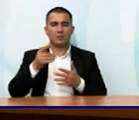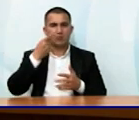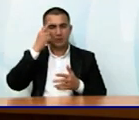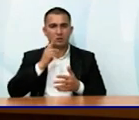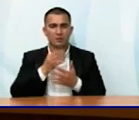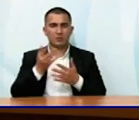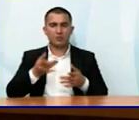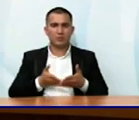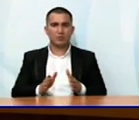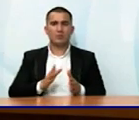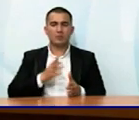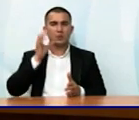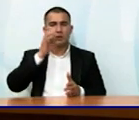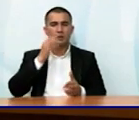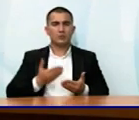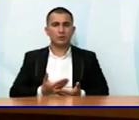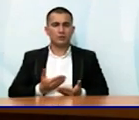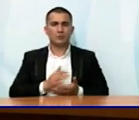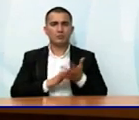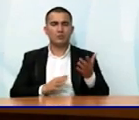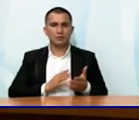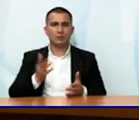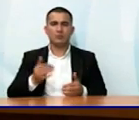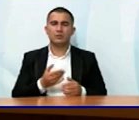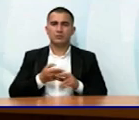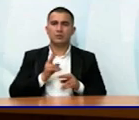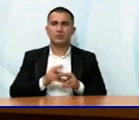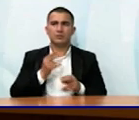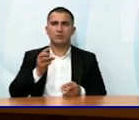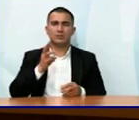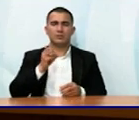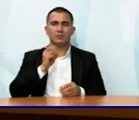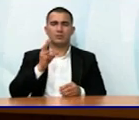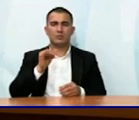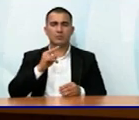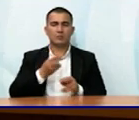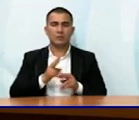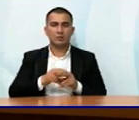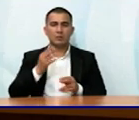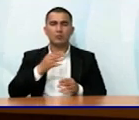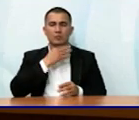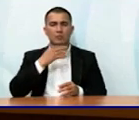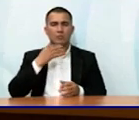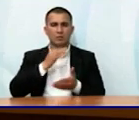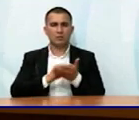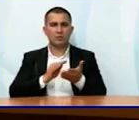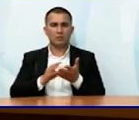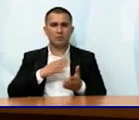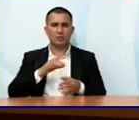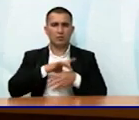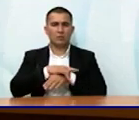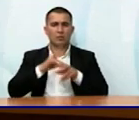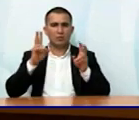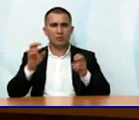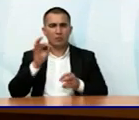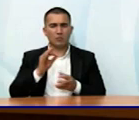va O'zbekistonda yashagan ijodkor hisoblanadi. Maqsud Shayxzodaning bizgacha ko'plab asarlari, Toshkent noma degan